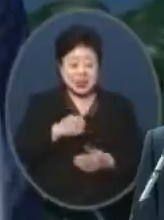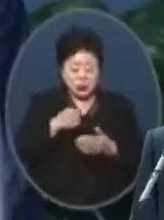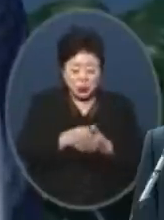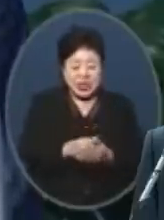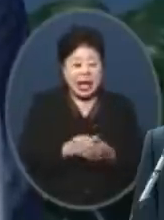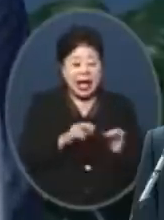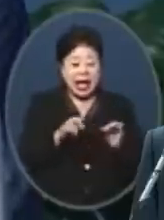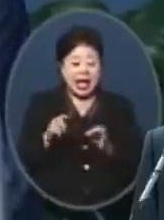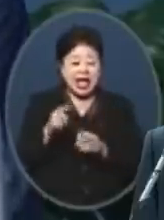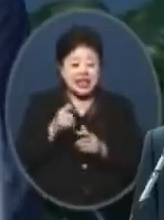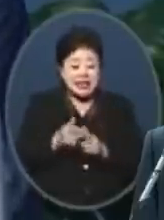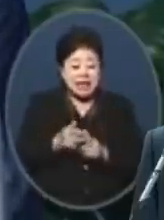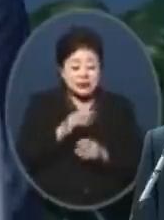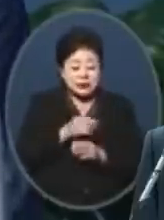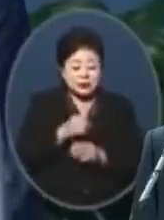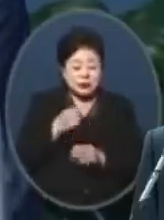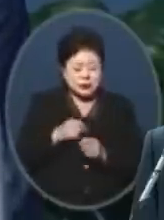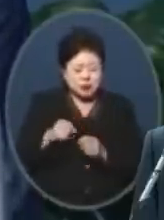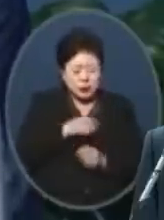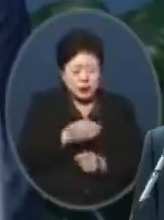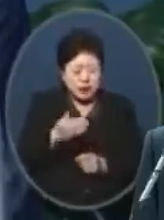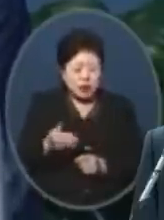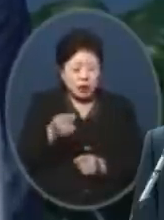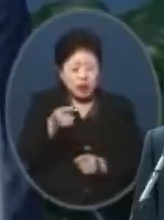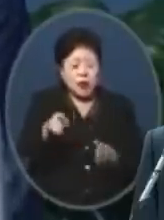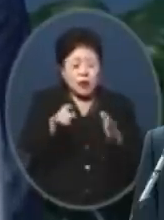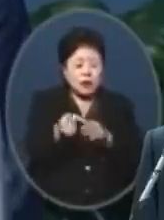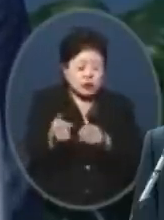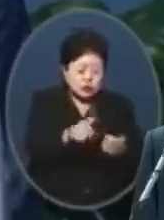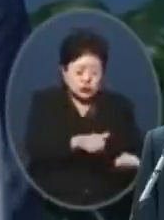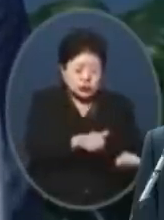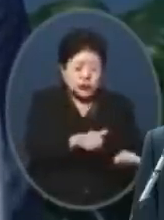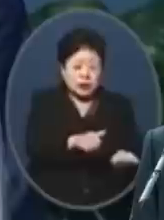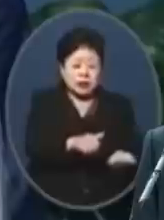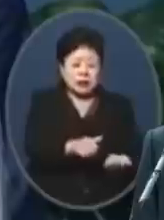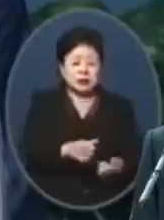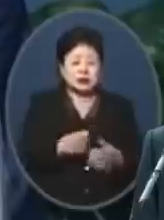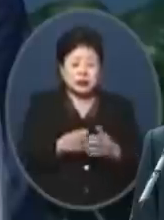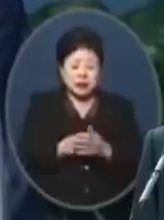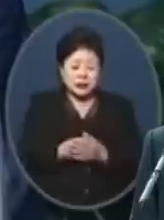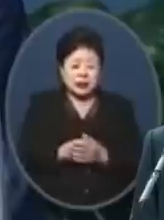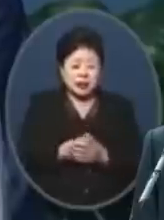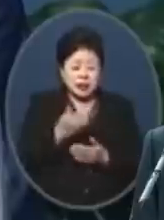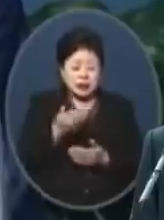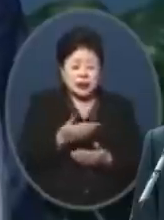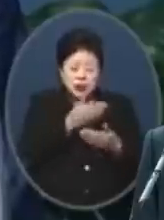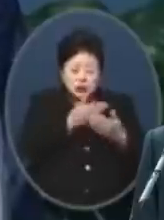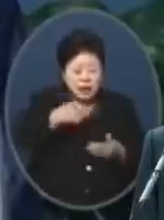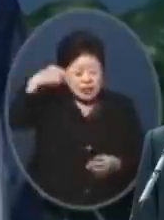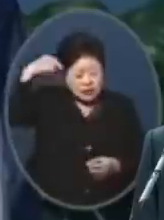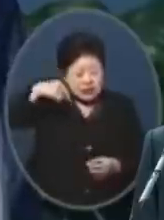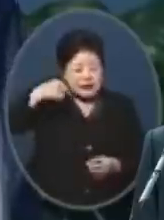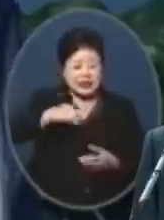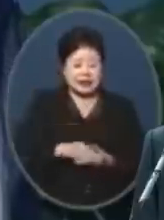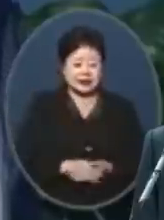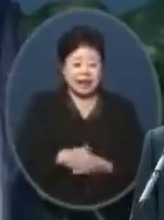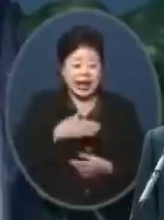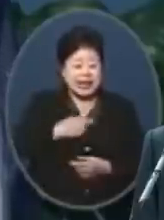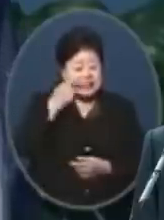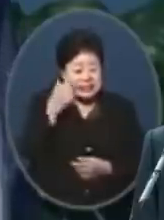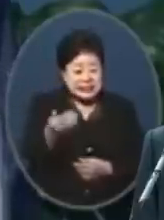용기야, 예수 그리스도께서 몸짓고 피 흘려 너를 위해서 죽으셨다. 그러므로 너를 귀하게 느끼신다.